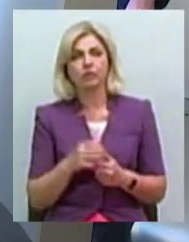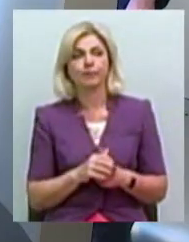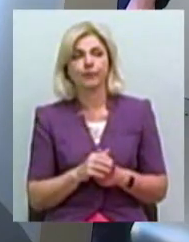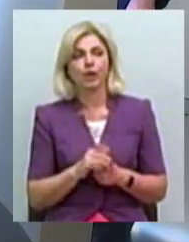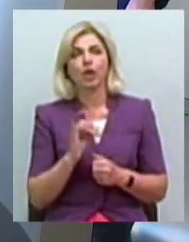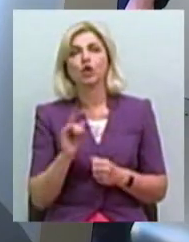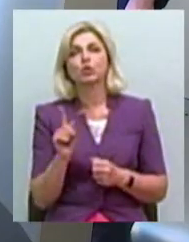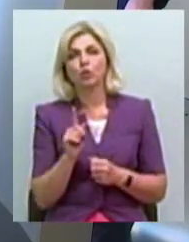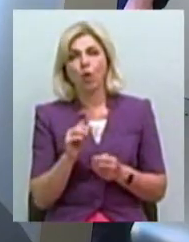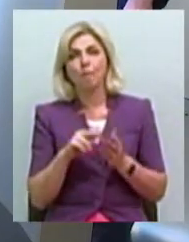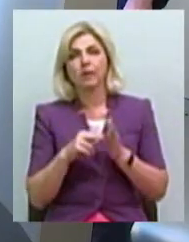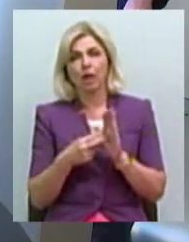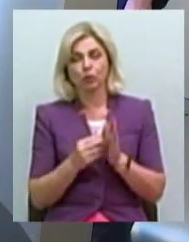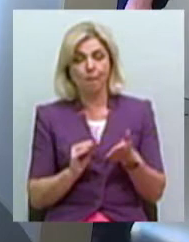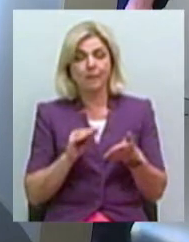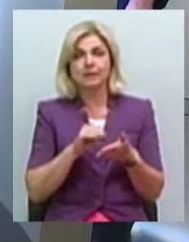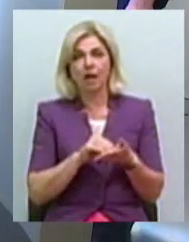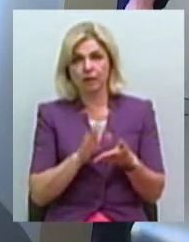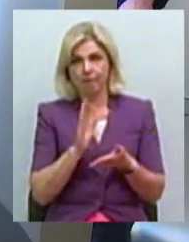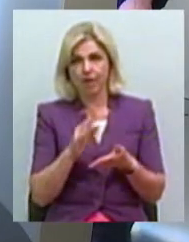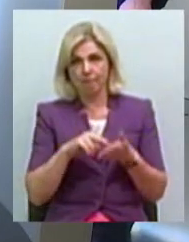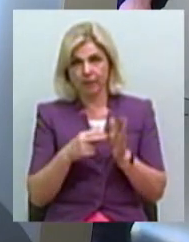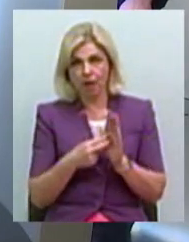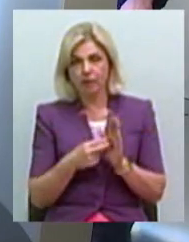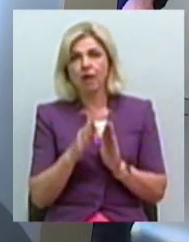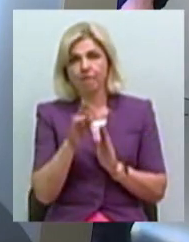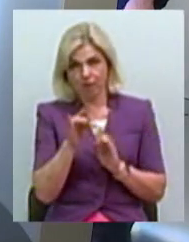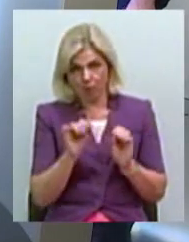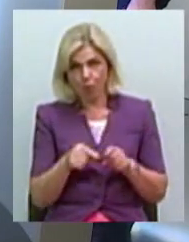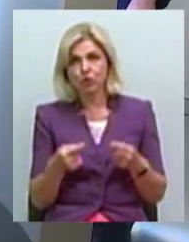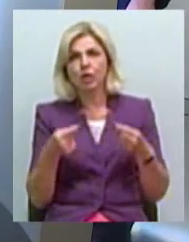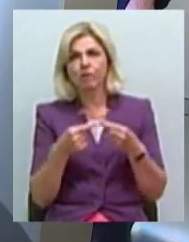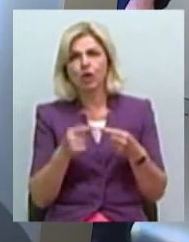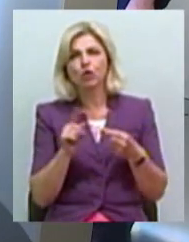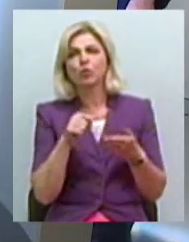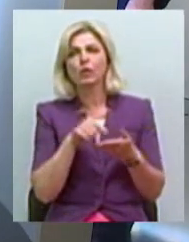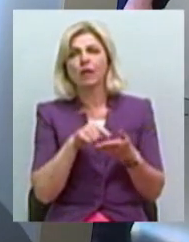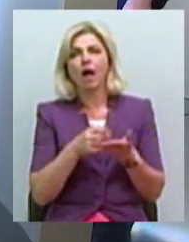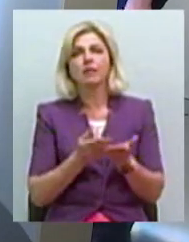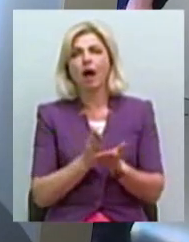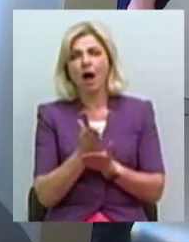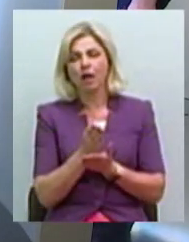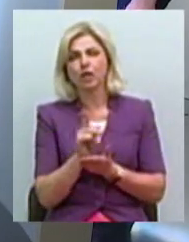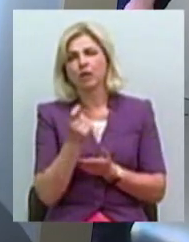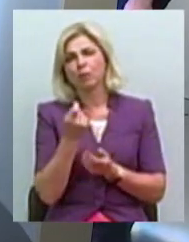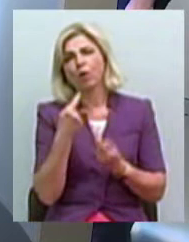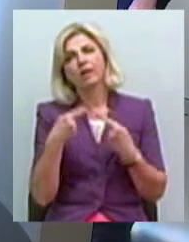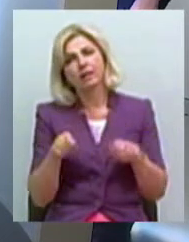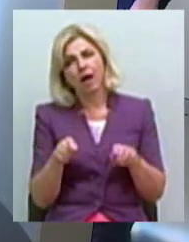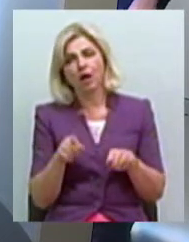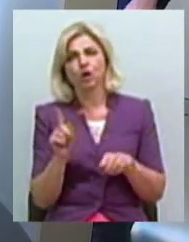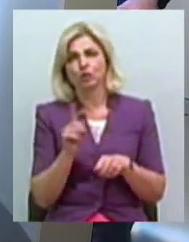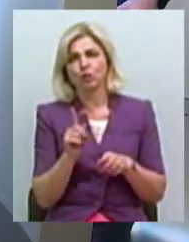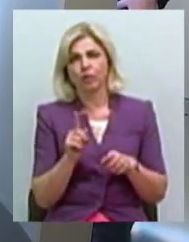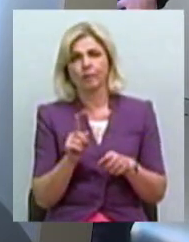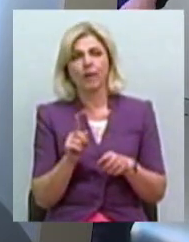вписати в перспективний план Миколаївської області, ви можете визначити, що на цій карті, скажімо, не так, як буде пропонувати Миколаївщина? Дивіться, я не буду називати